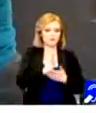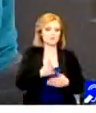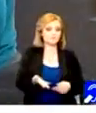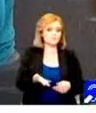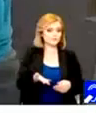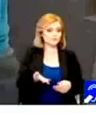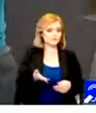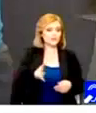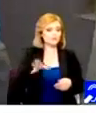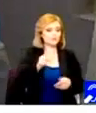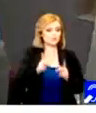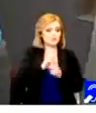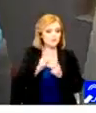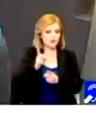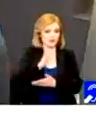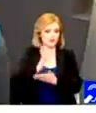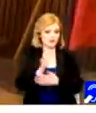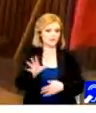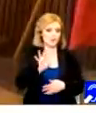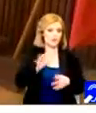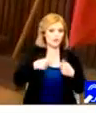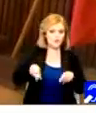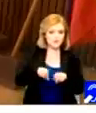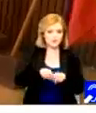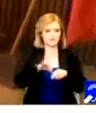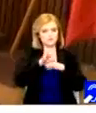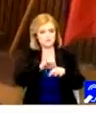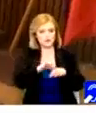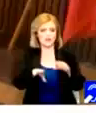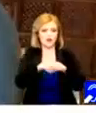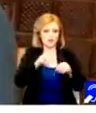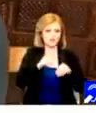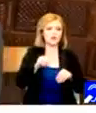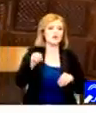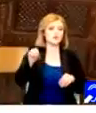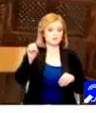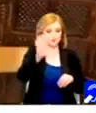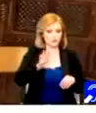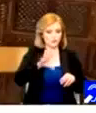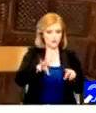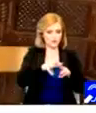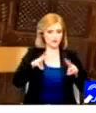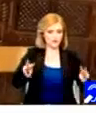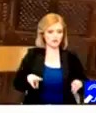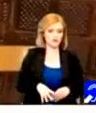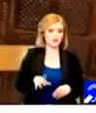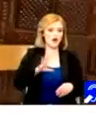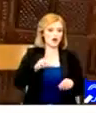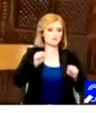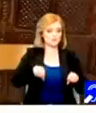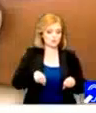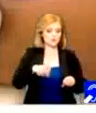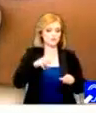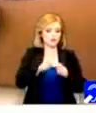succint prevederile relevante ale legislației privind organizarea și desfășurarea alegerilor pentru Parlamentul European. Ghidul este disponibil pe